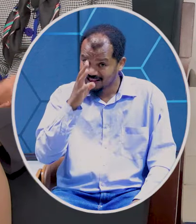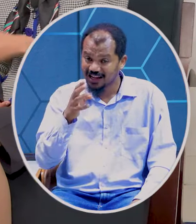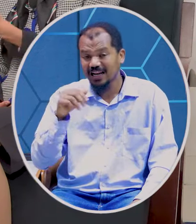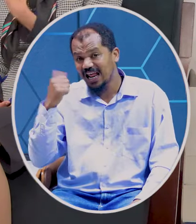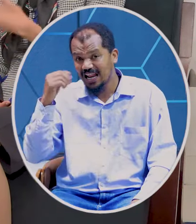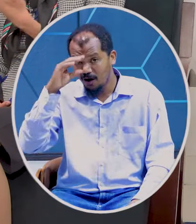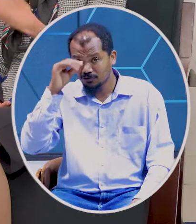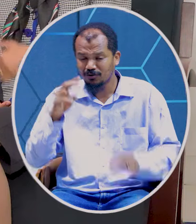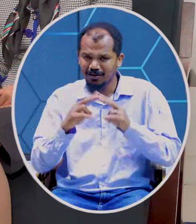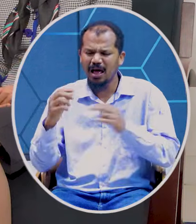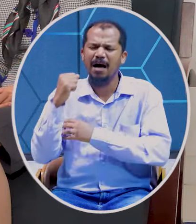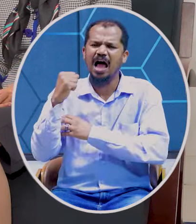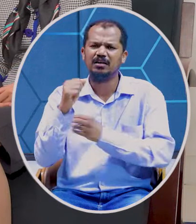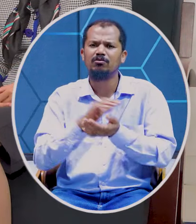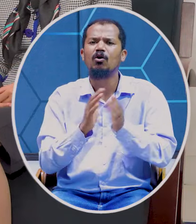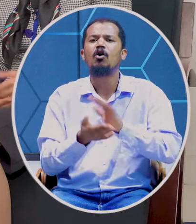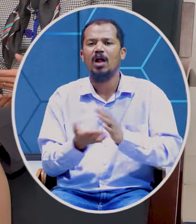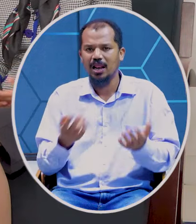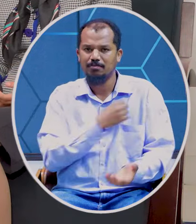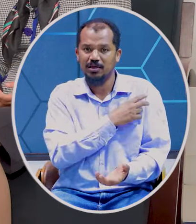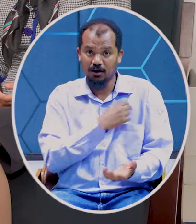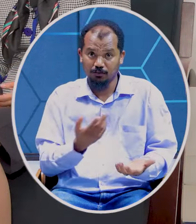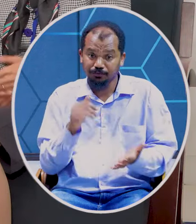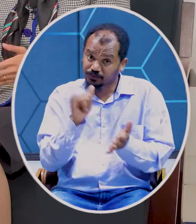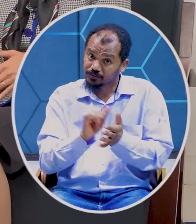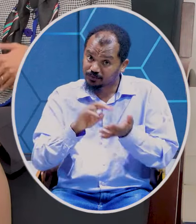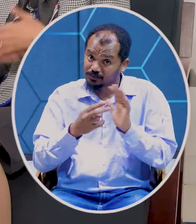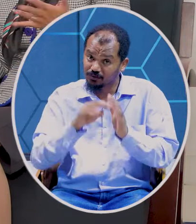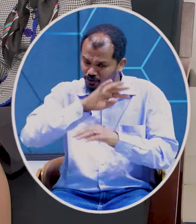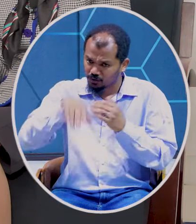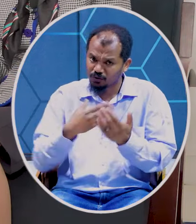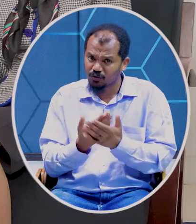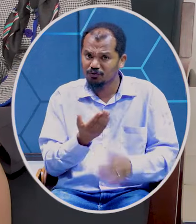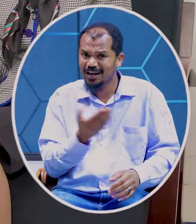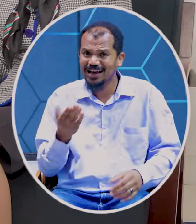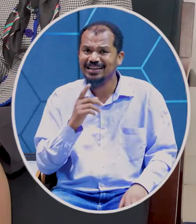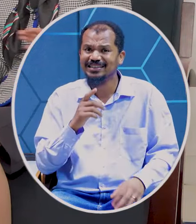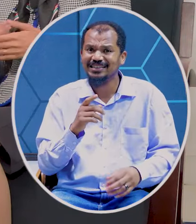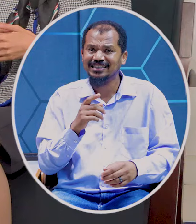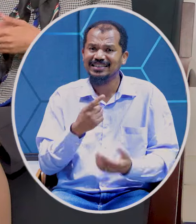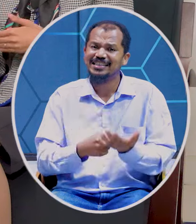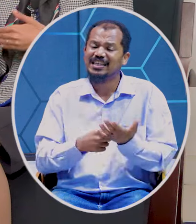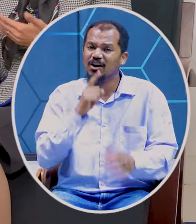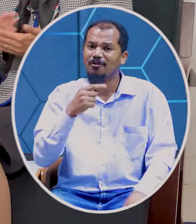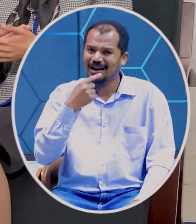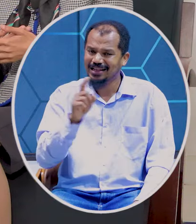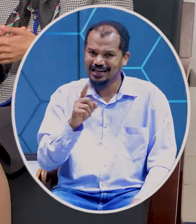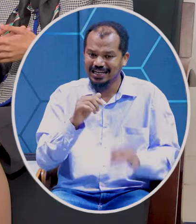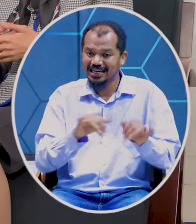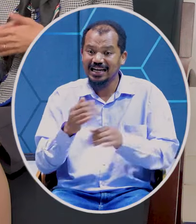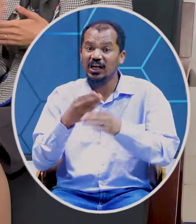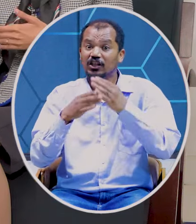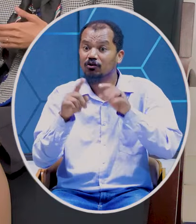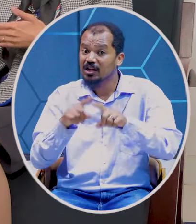ቢፈጠር ለሌላውም ሰው በጣም አቅም ይሆናሉ ታክሙ። ያ ማለት ሁሉ ነገር እንትን ማለት ነው አይደለም ግን እንደየደረጃው